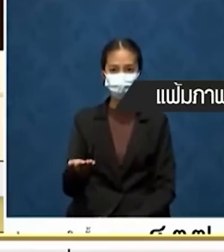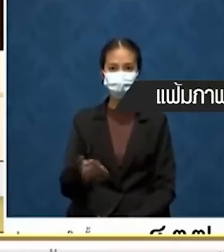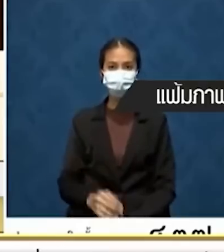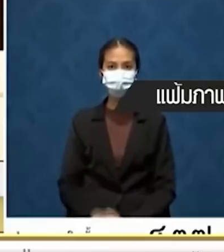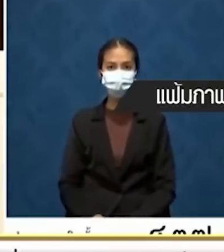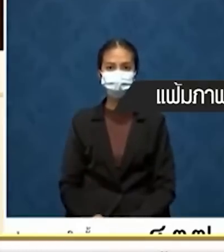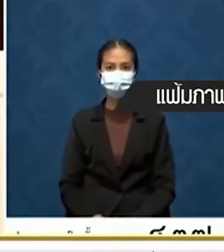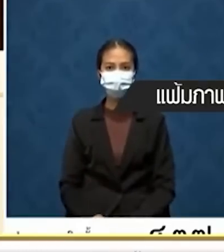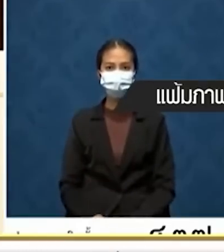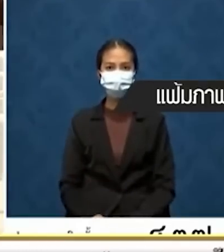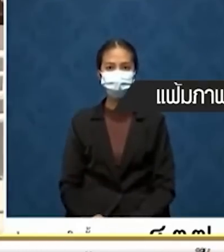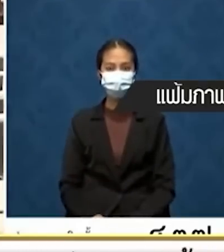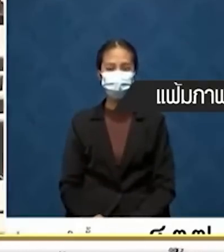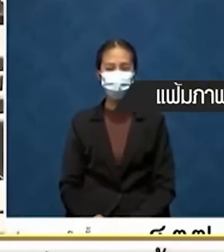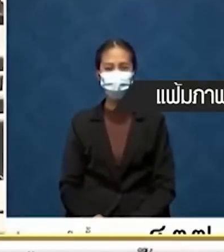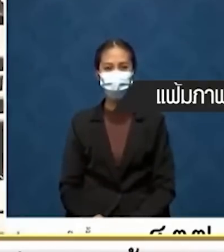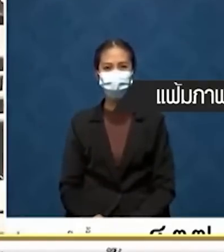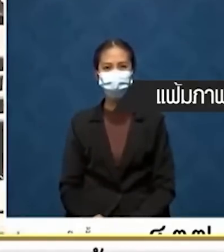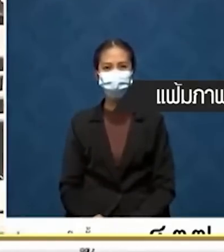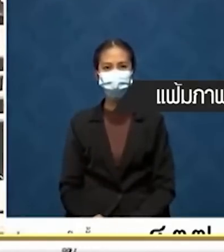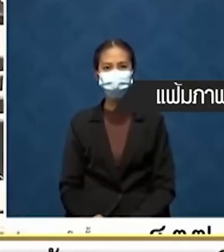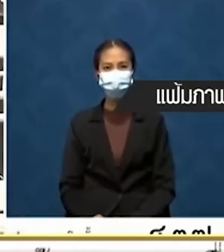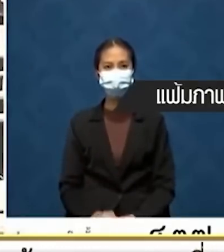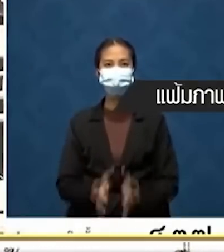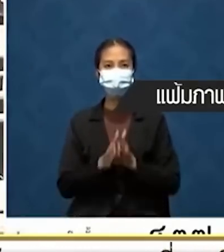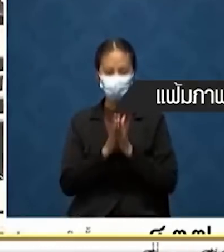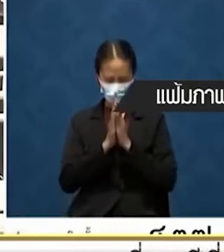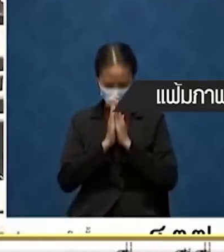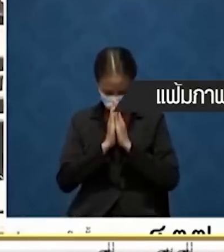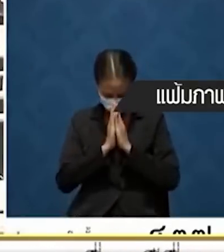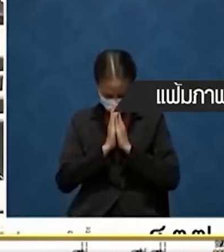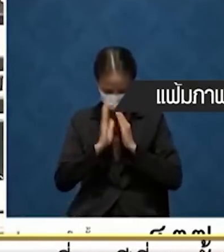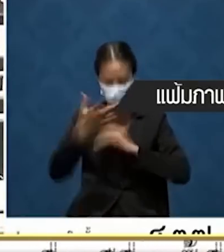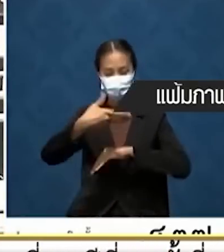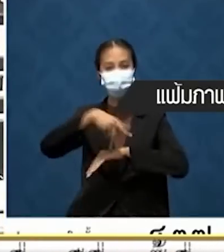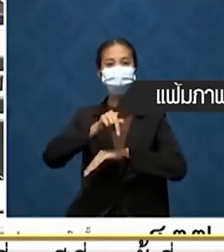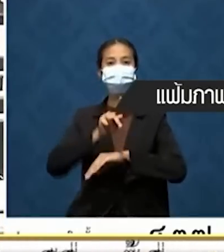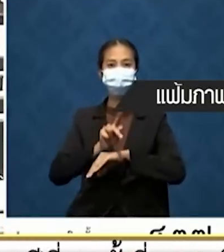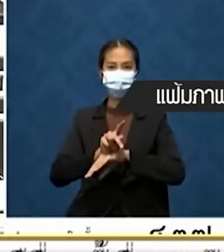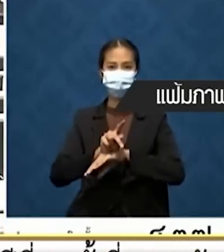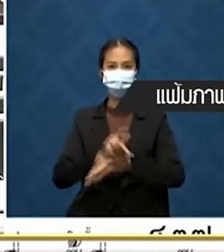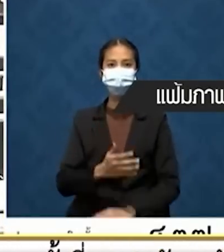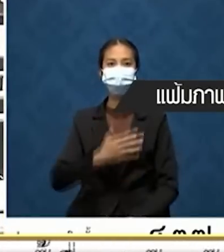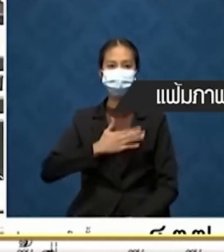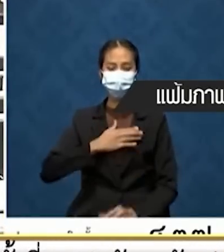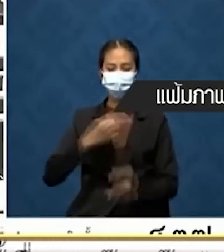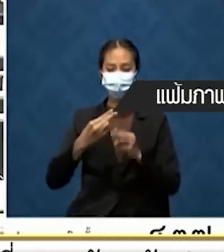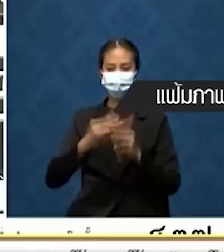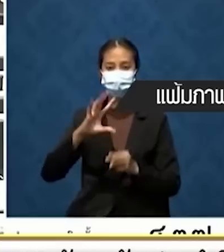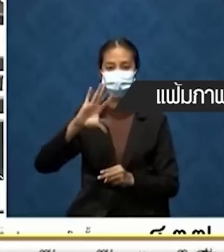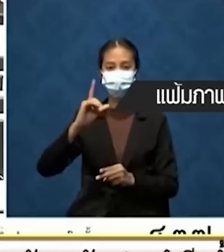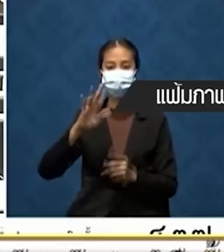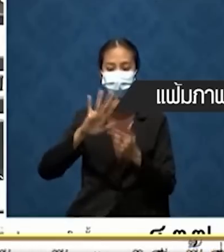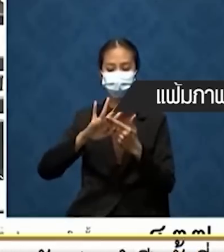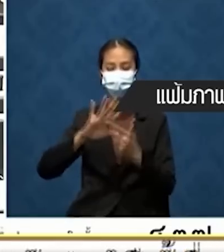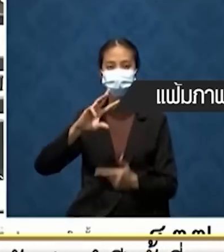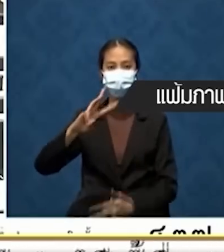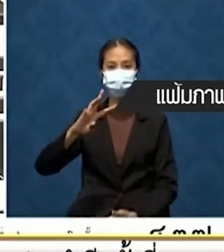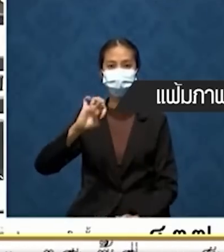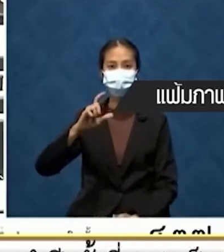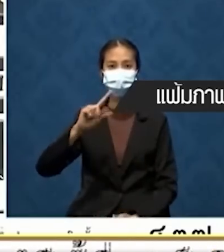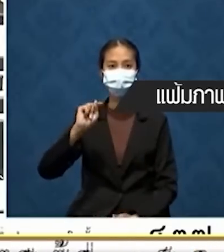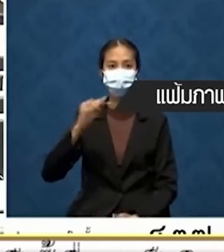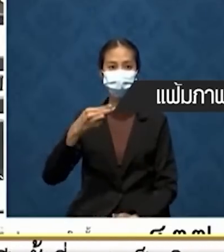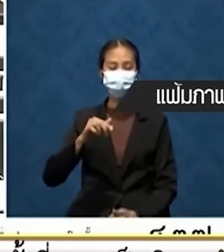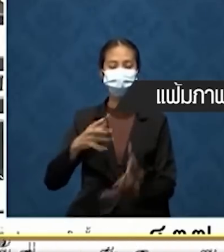อกทวีสอดส่องสสบัญชีรายชื่อพรรคประชาชาติได้อภิปรายบอกว่าไม่เห็นด้วยกับการแก้ไขร่างพรบ.กยศ.ของวุฒิสภา